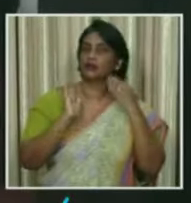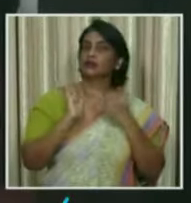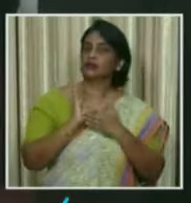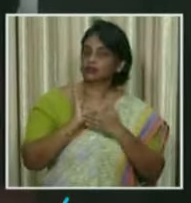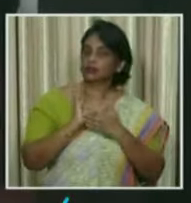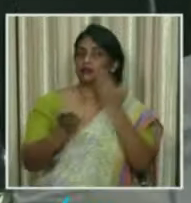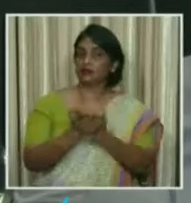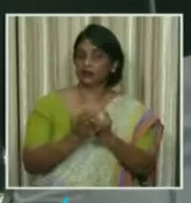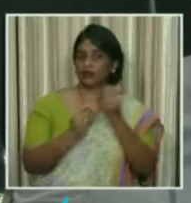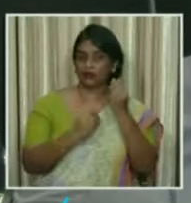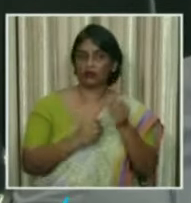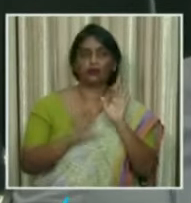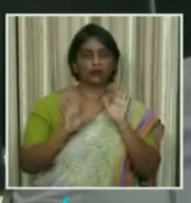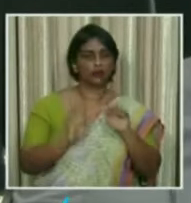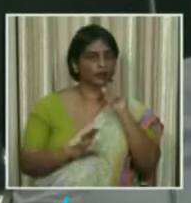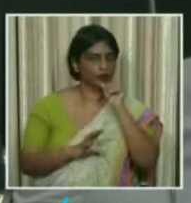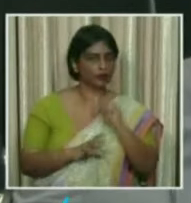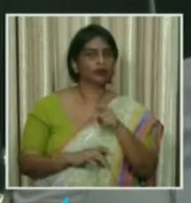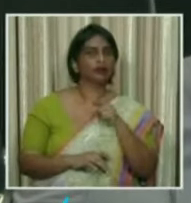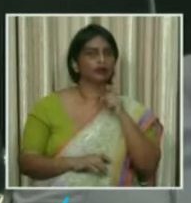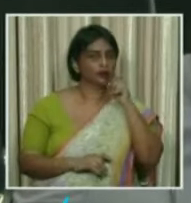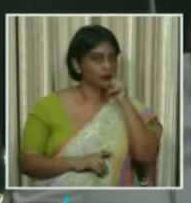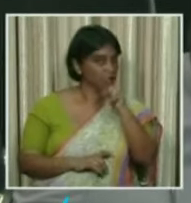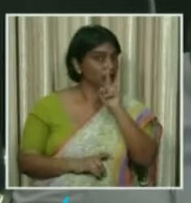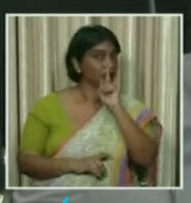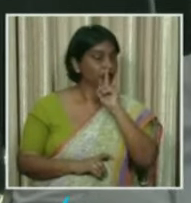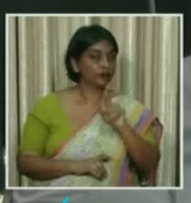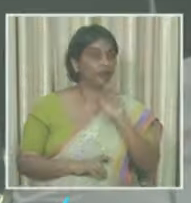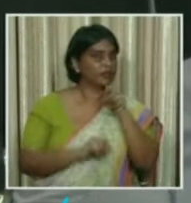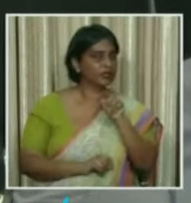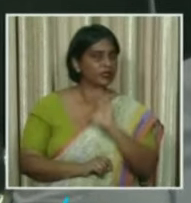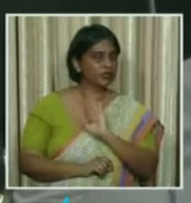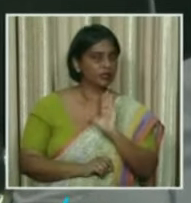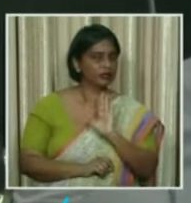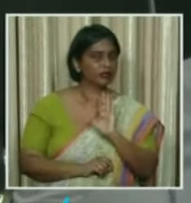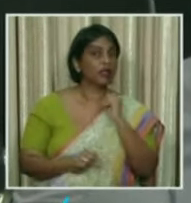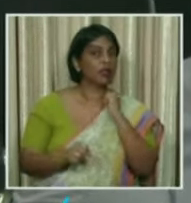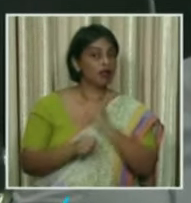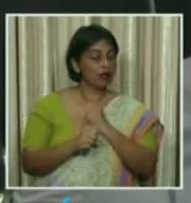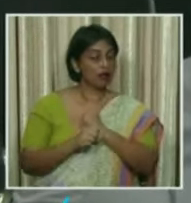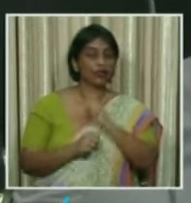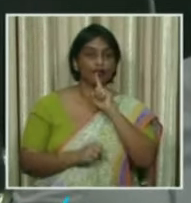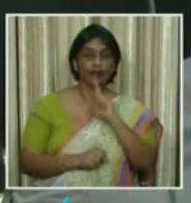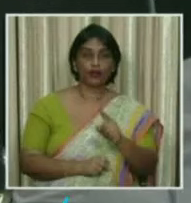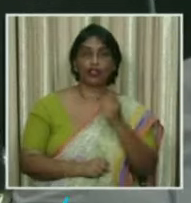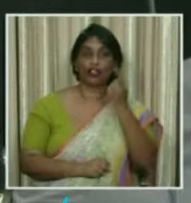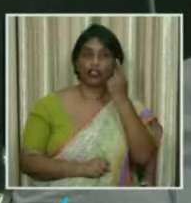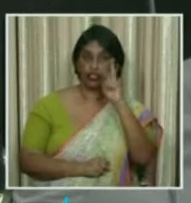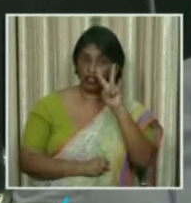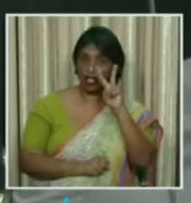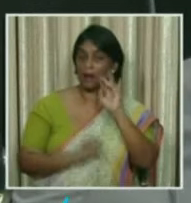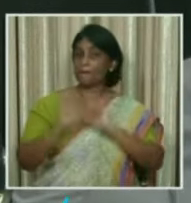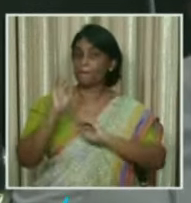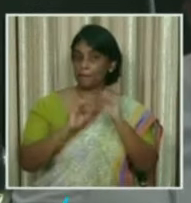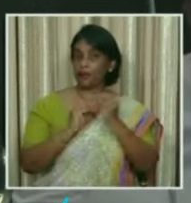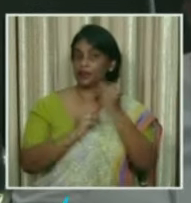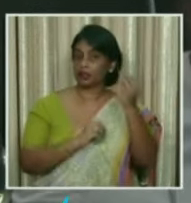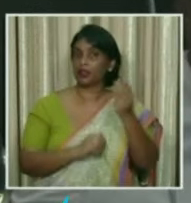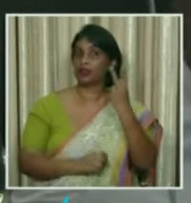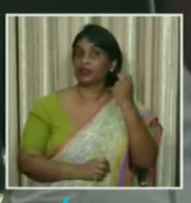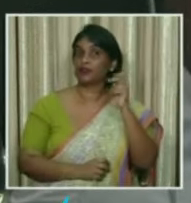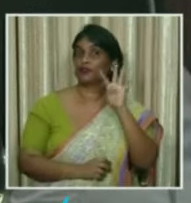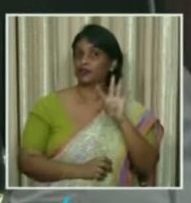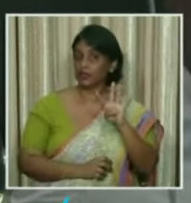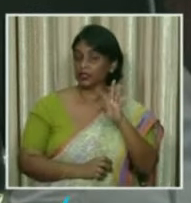කිරීමට විරුද්ධ වුණේ. ඇත්ත වශයෙන්ම ඔබලා කිව්වේ 9% නෙමෙයි. ආණ්ඩුව කිව්වේ 12%ක් දෙනවා කියලා